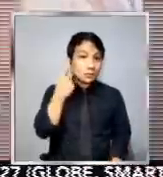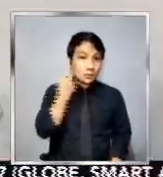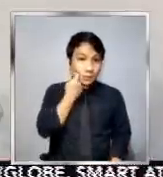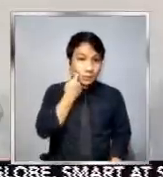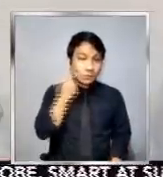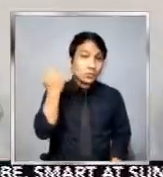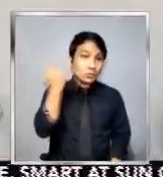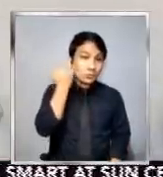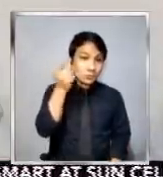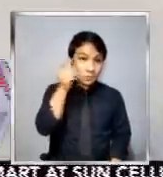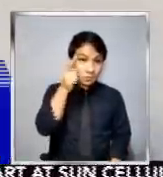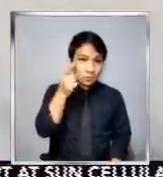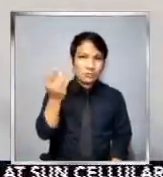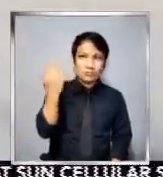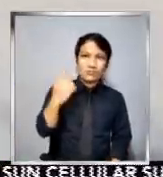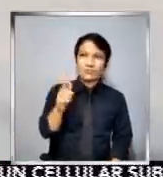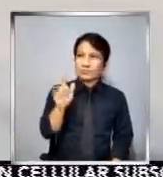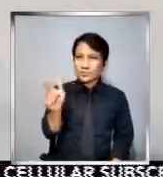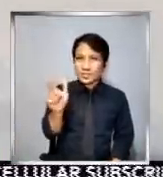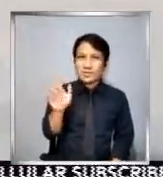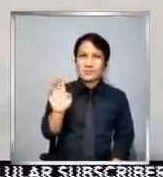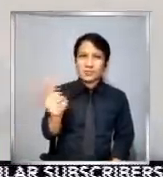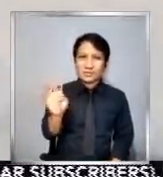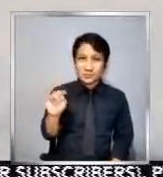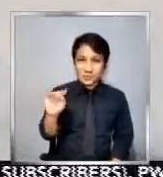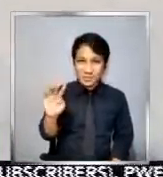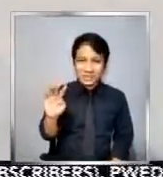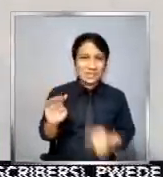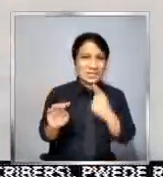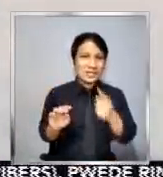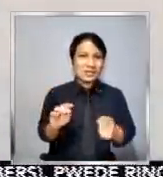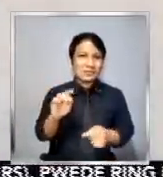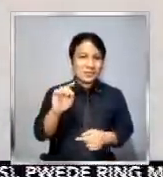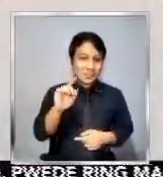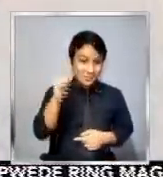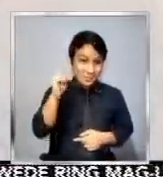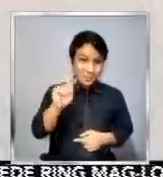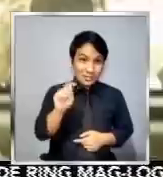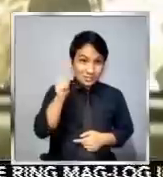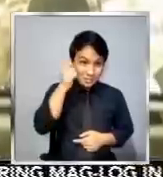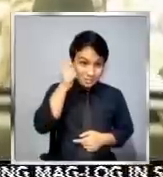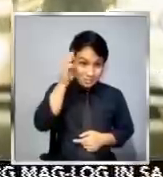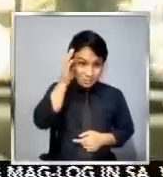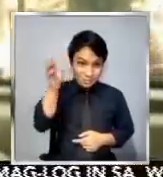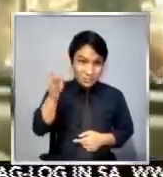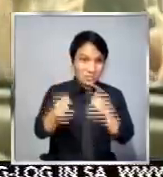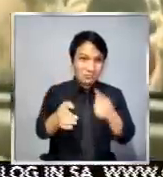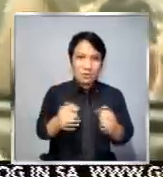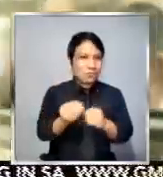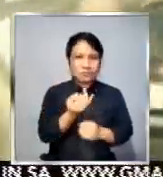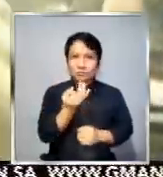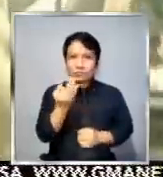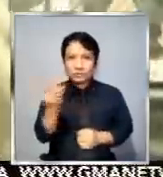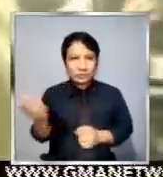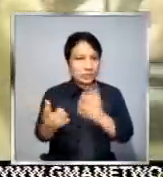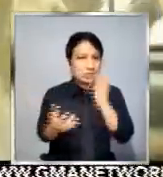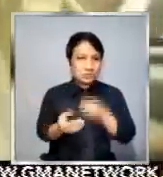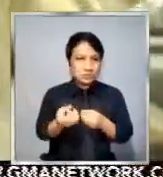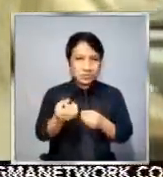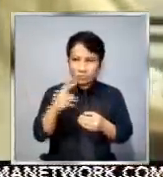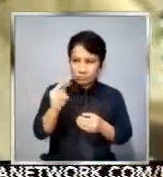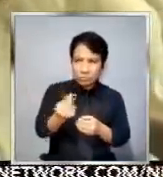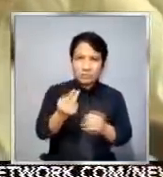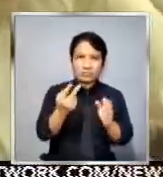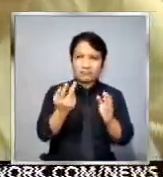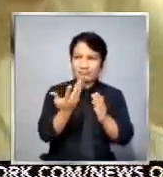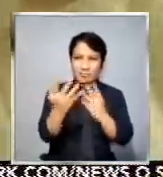2014. Sabi ni Loxin sa kanyang Twitter account, wala na raw usapan pa sa komputasyon kung ilang taon ba dapat nakulong si Pemberton o kung saan siya